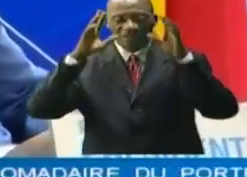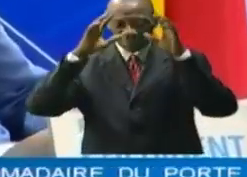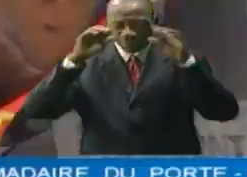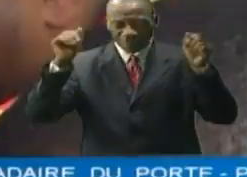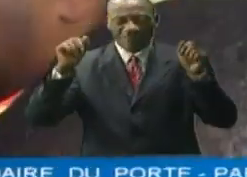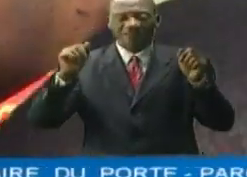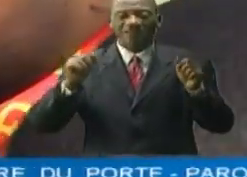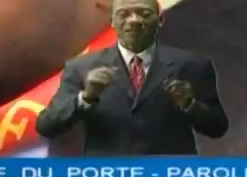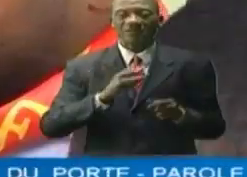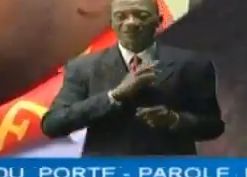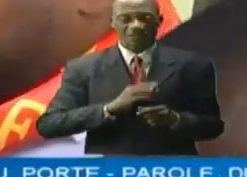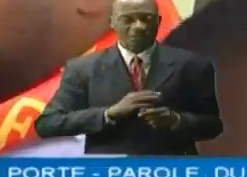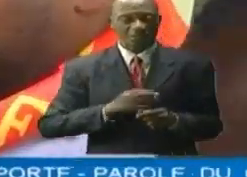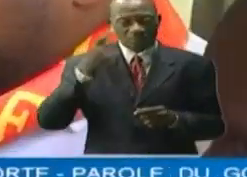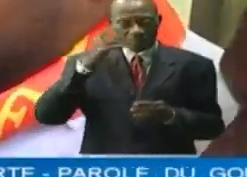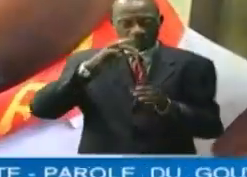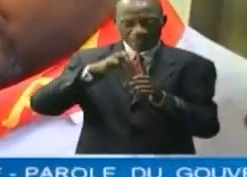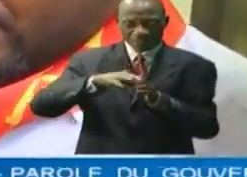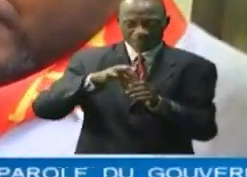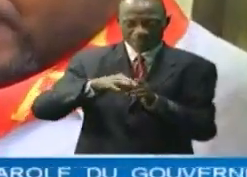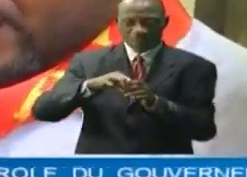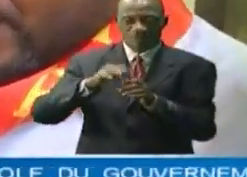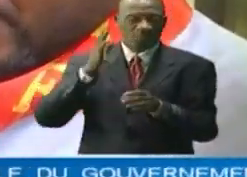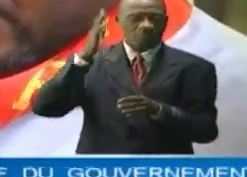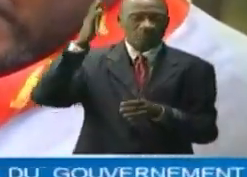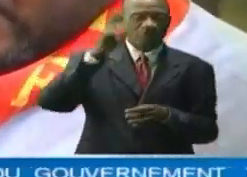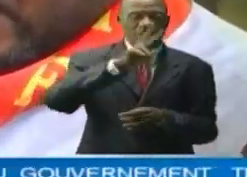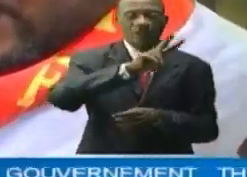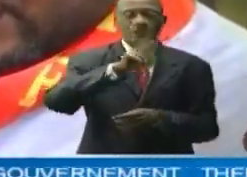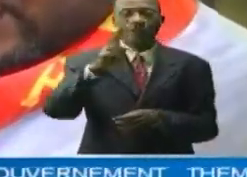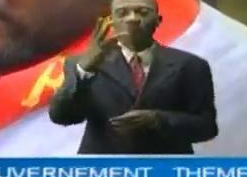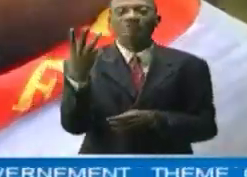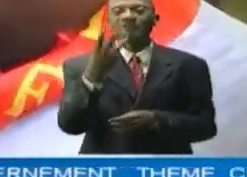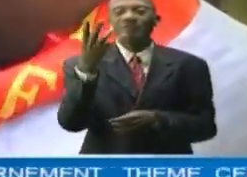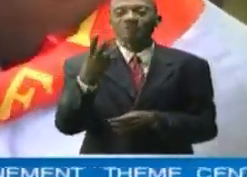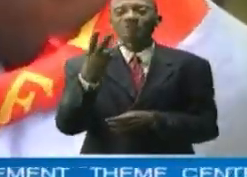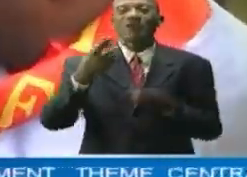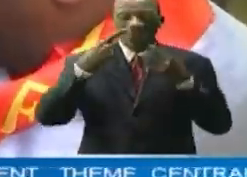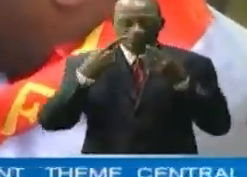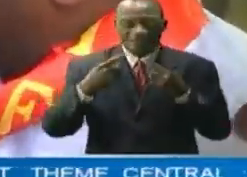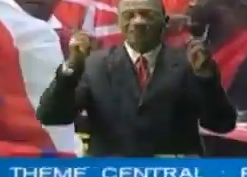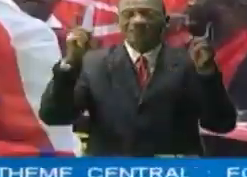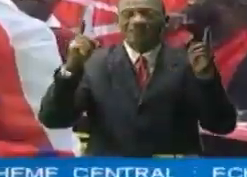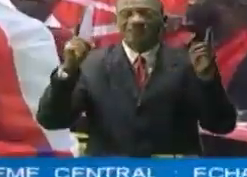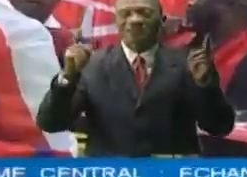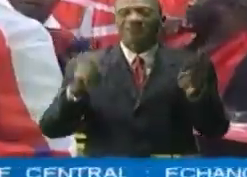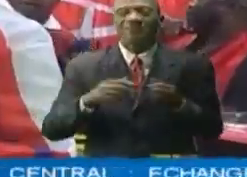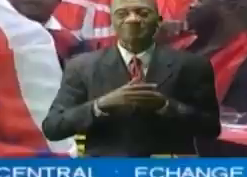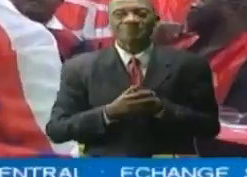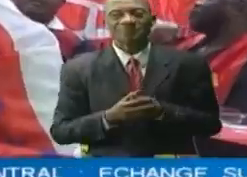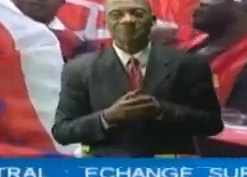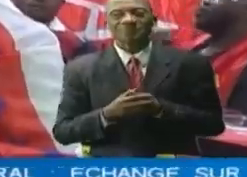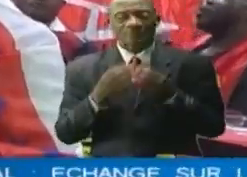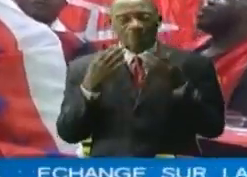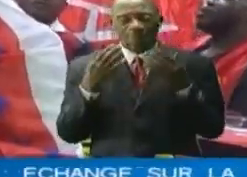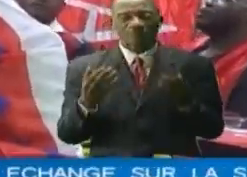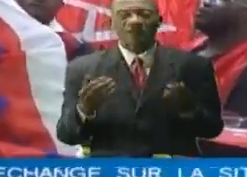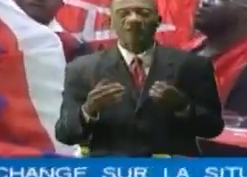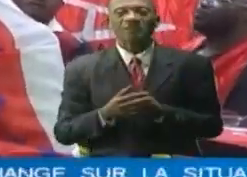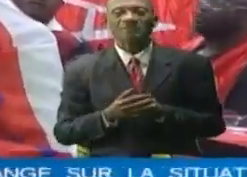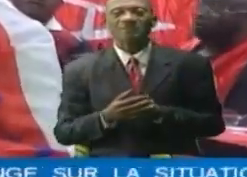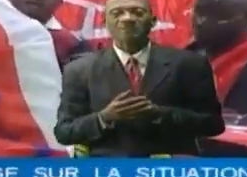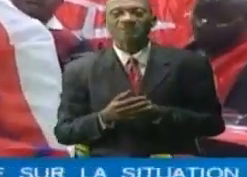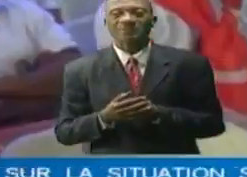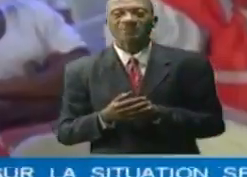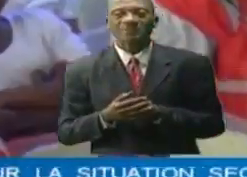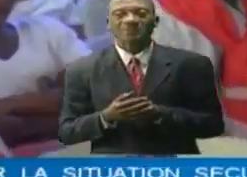2023. Pour le président fédéral, l'ingénieur Landry Chizungu, l'FDC est un parti politique bien structuré, respectueux des